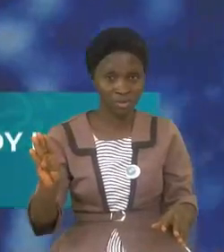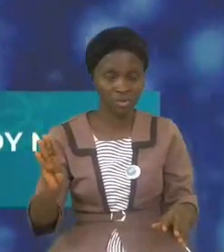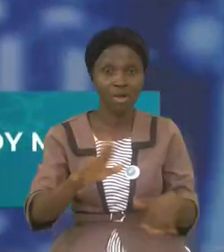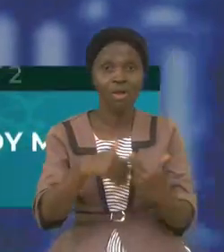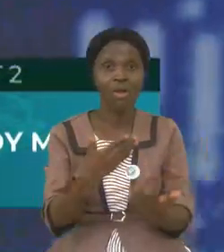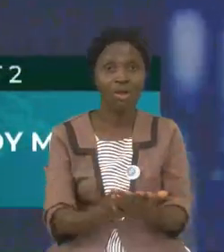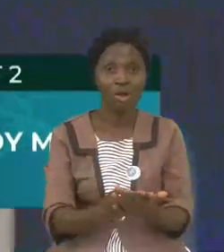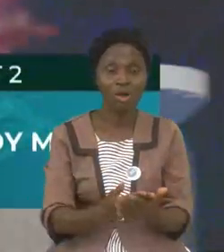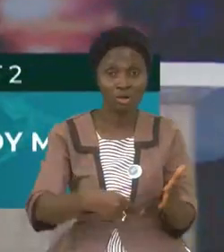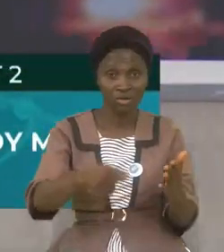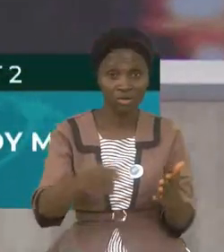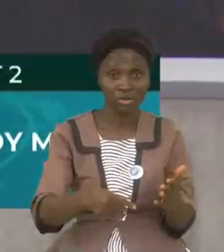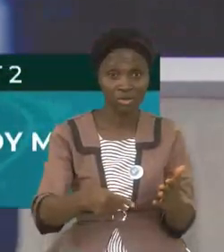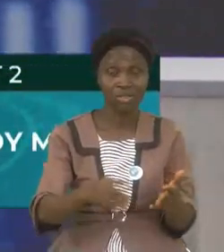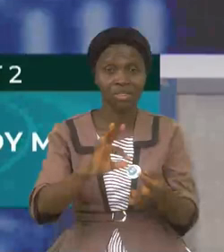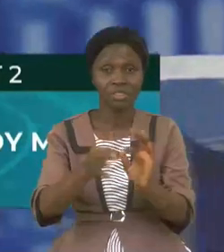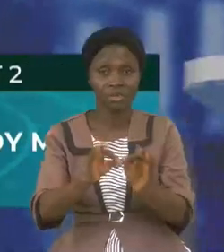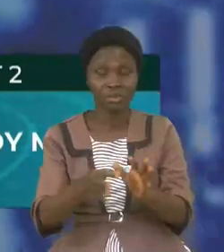Daniel 4, 28.